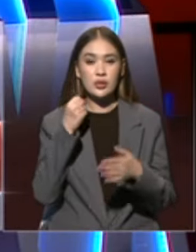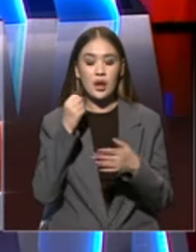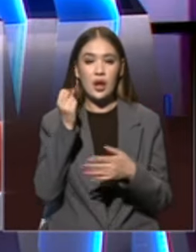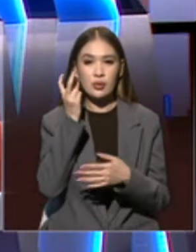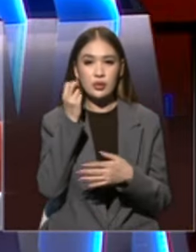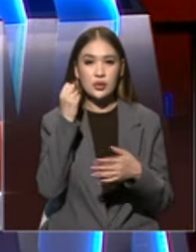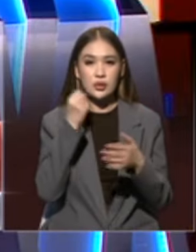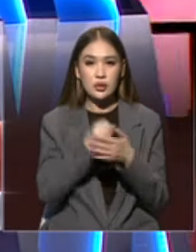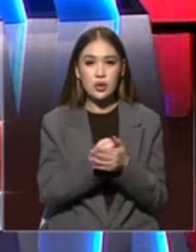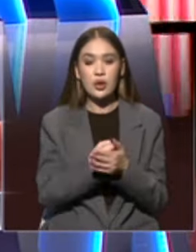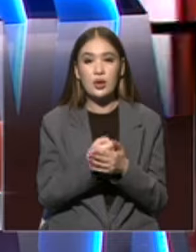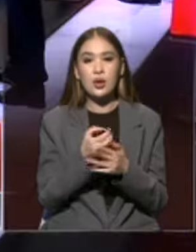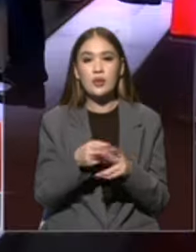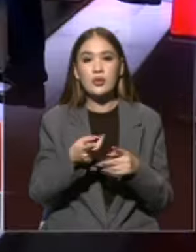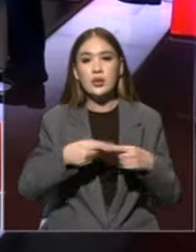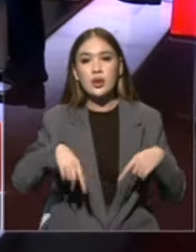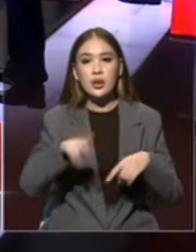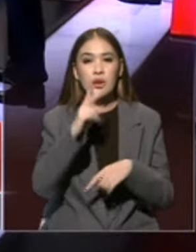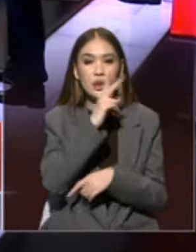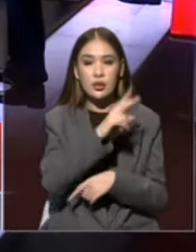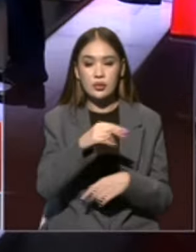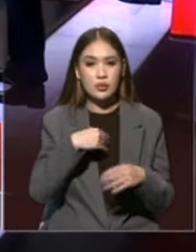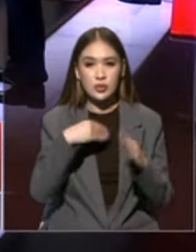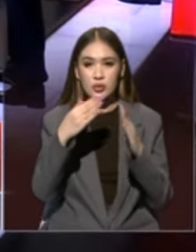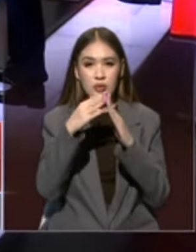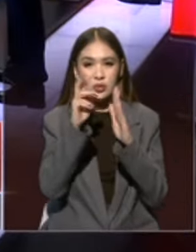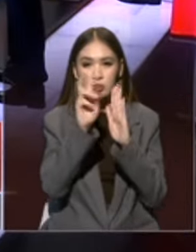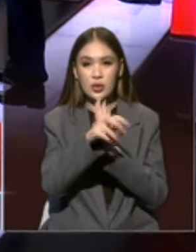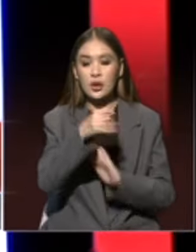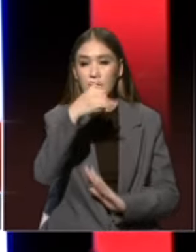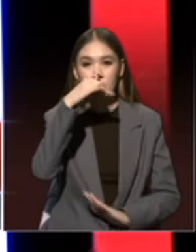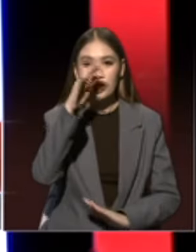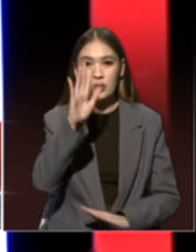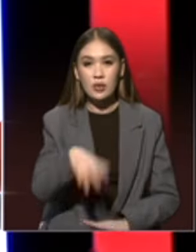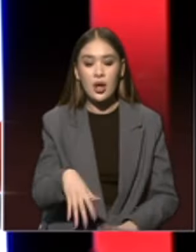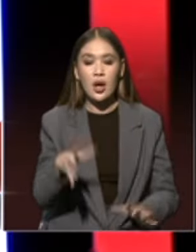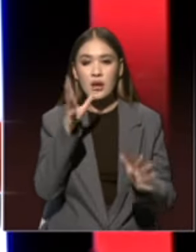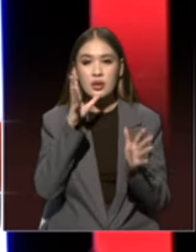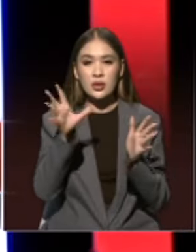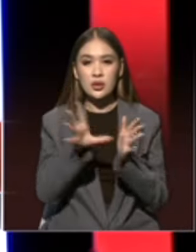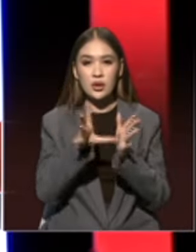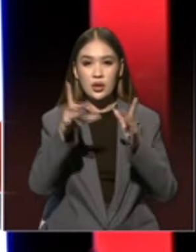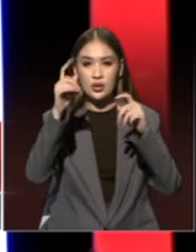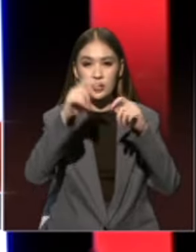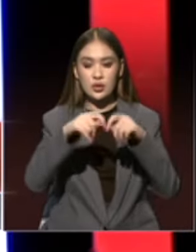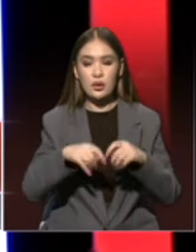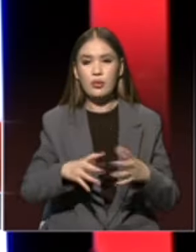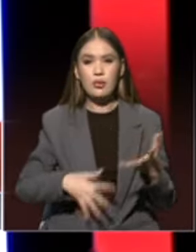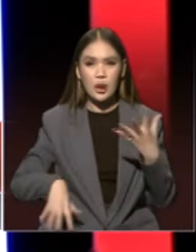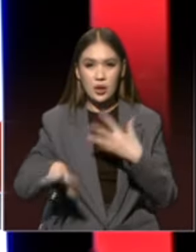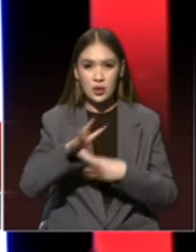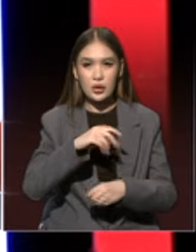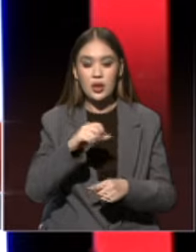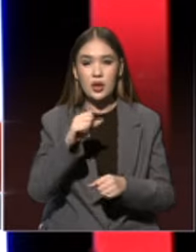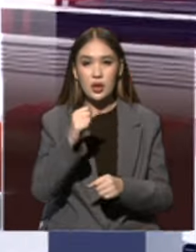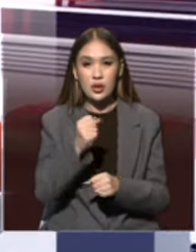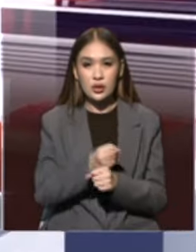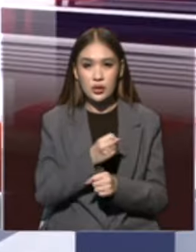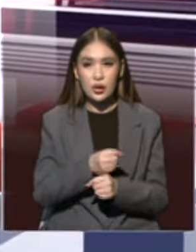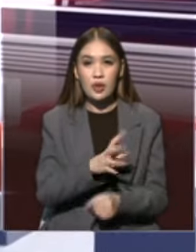өзімде кіріп айналамды қарайын деп ішке кіре алмадым. Шолпан ханым, техникалық тексеру мен бағалау жүргізілді ме?